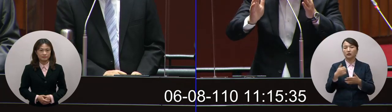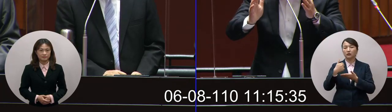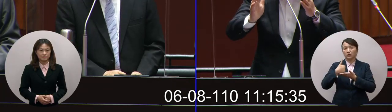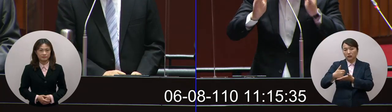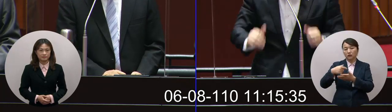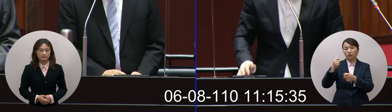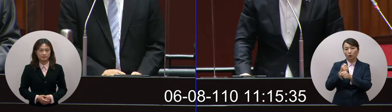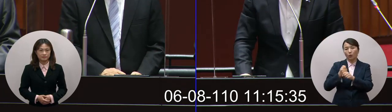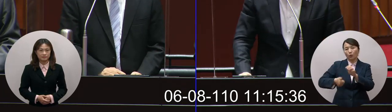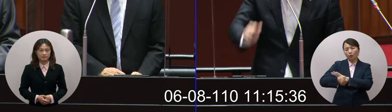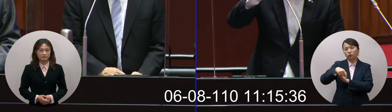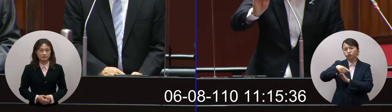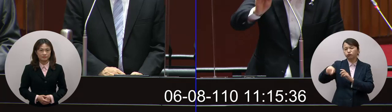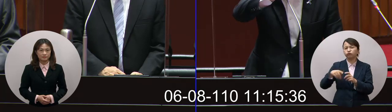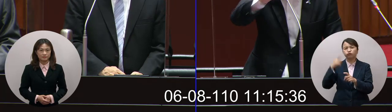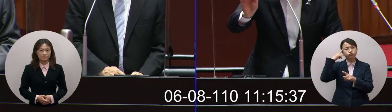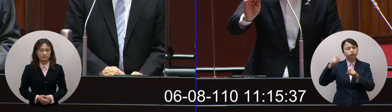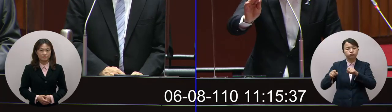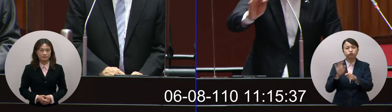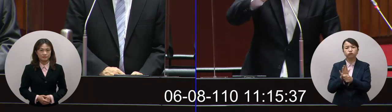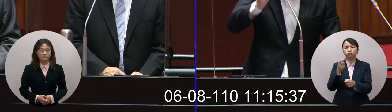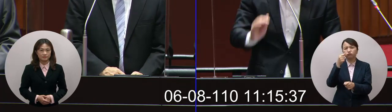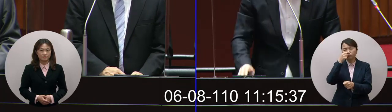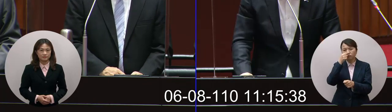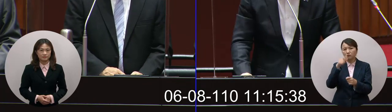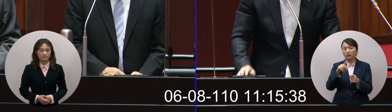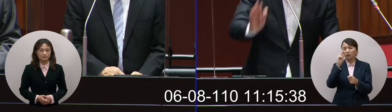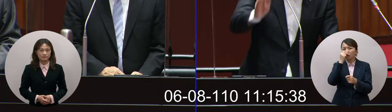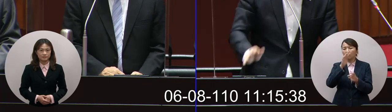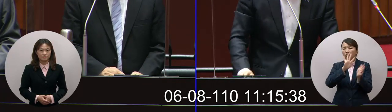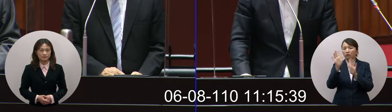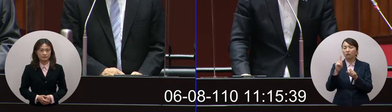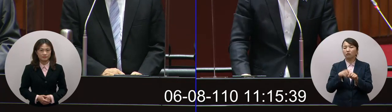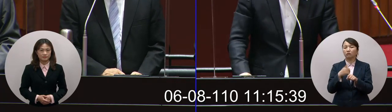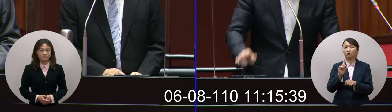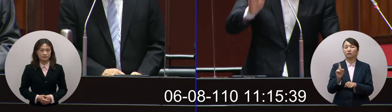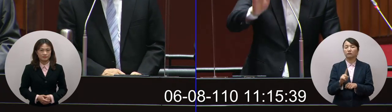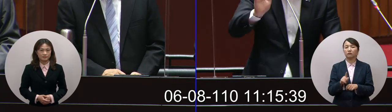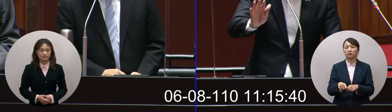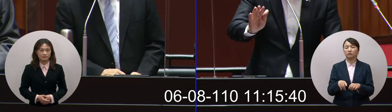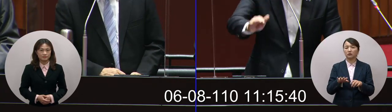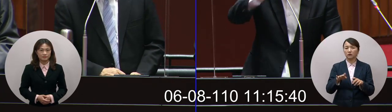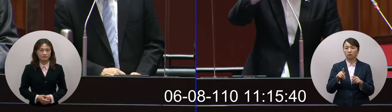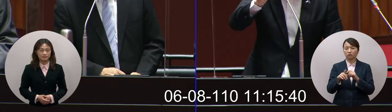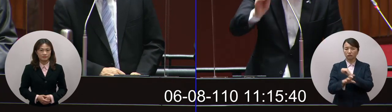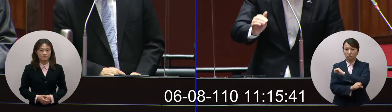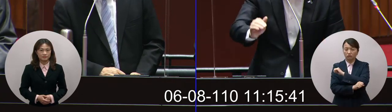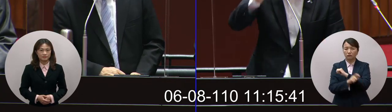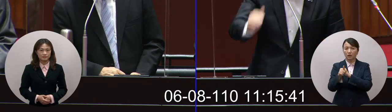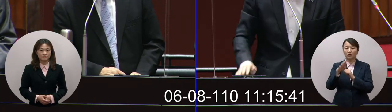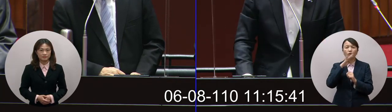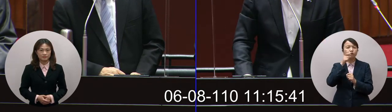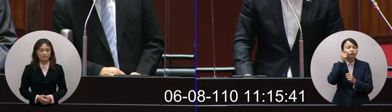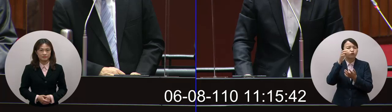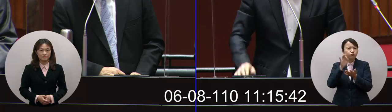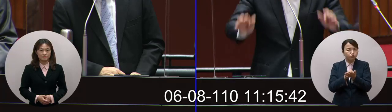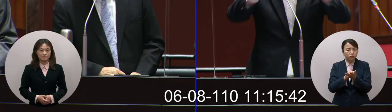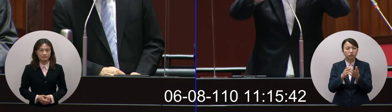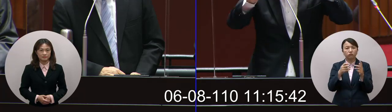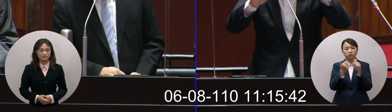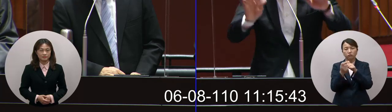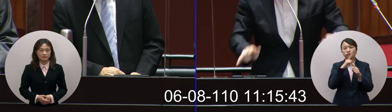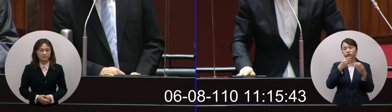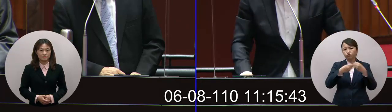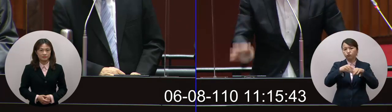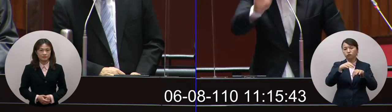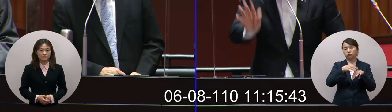的部分啊，真的做了很少。这些受雇者的服务业啊的特性是什么？我跟院长报告一下，他们基本上啊是低底薪啊、高奖金啊，